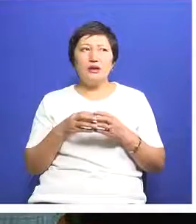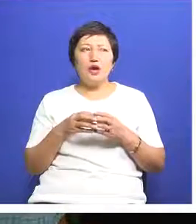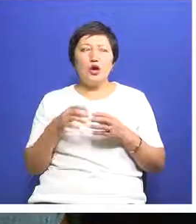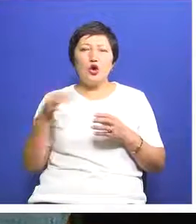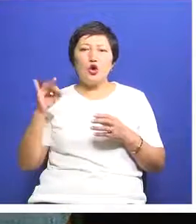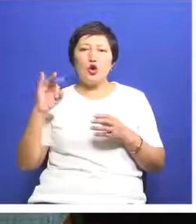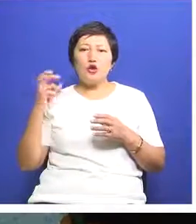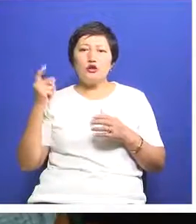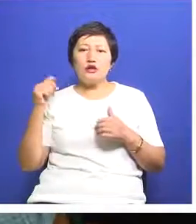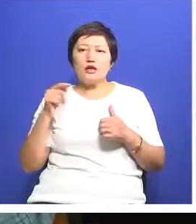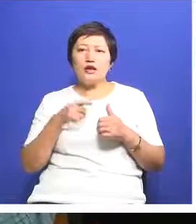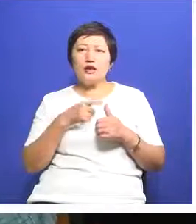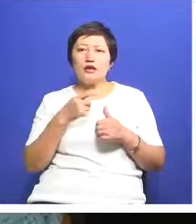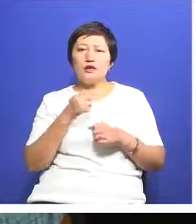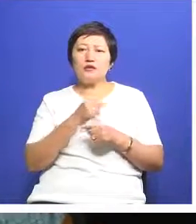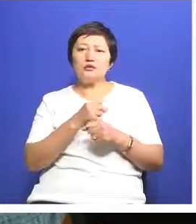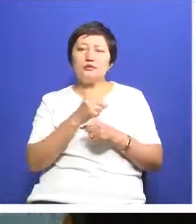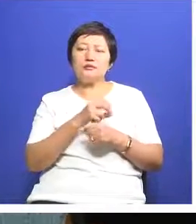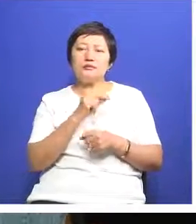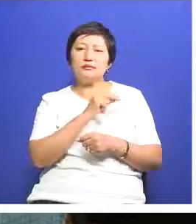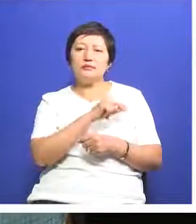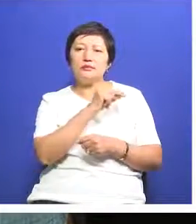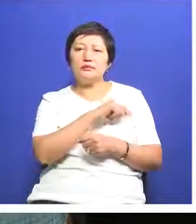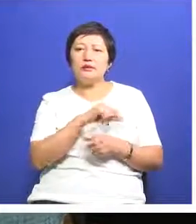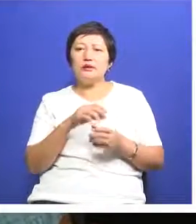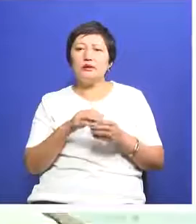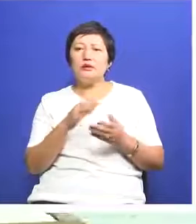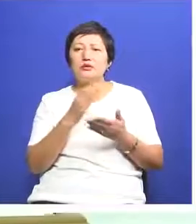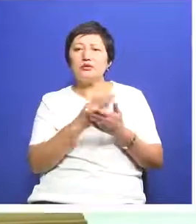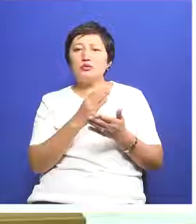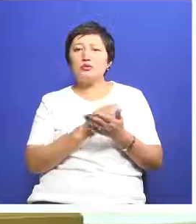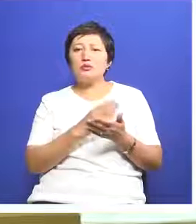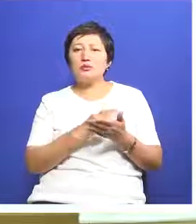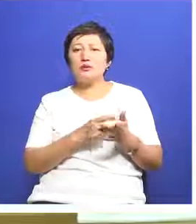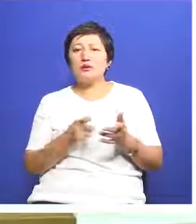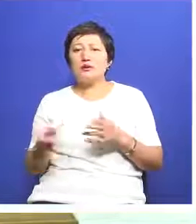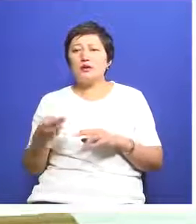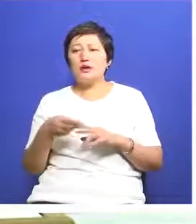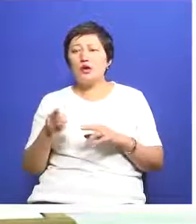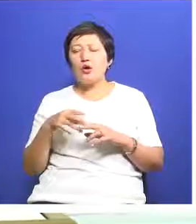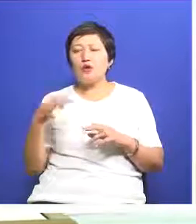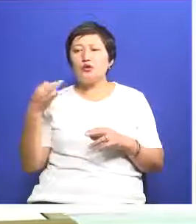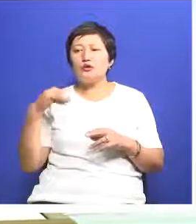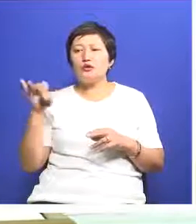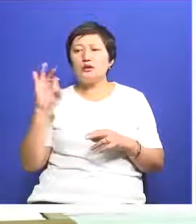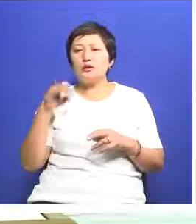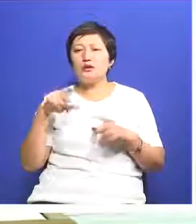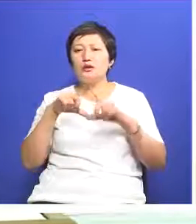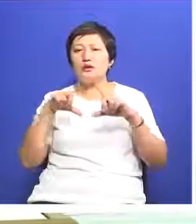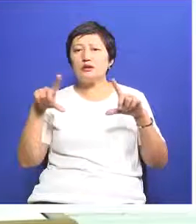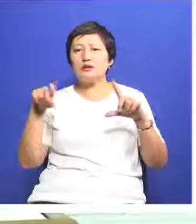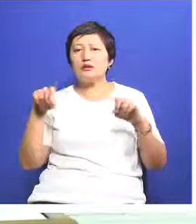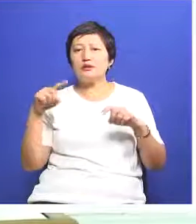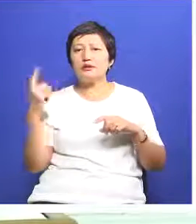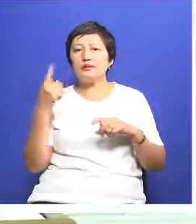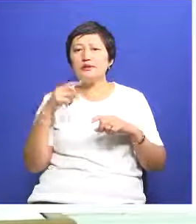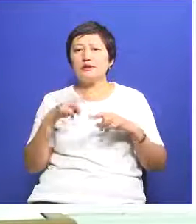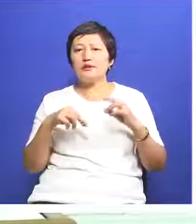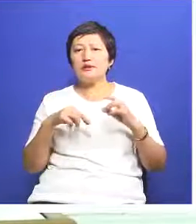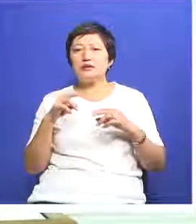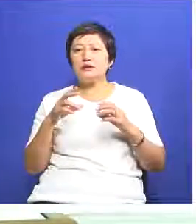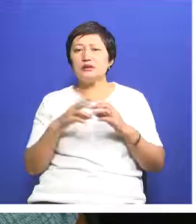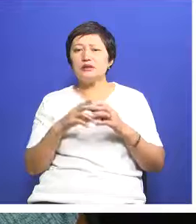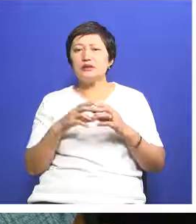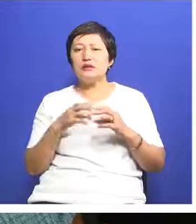ата негізінде қандай жұмыстар жасап жатсыз? Ұсыныстар, жоспарлар? Ұзын ата кесенесін бірінші кезекте оны